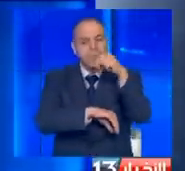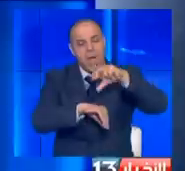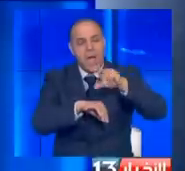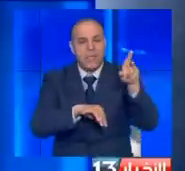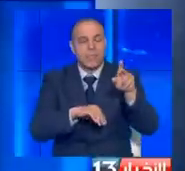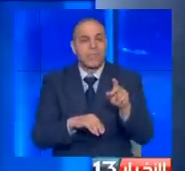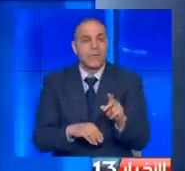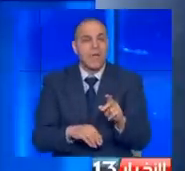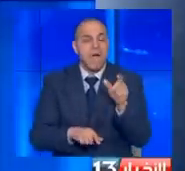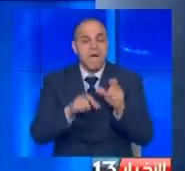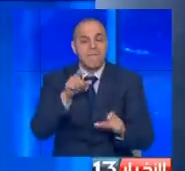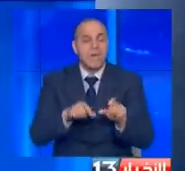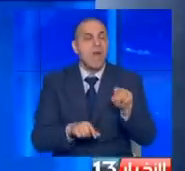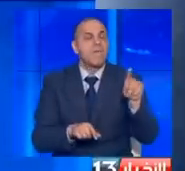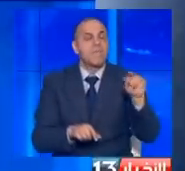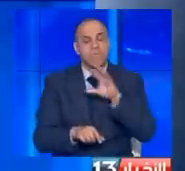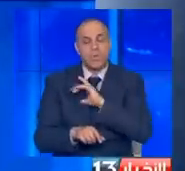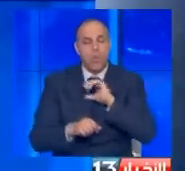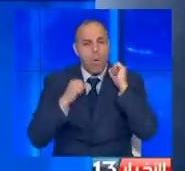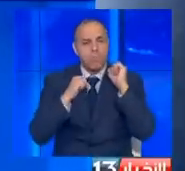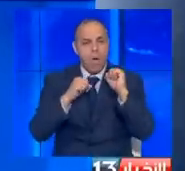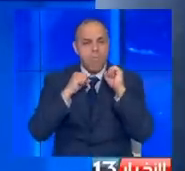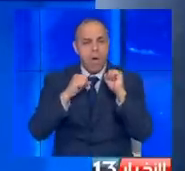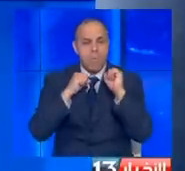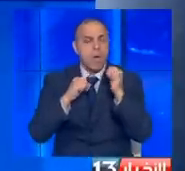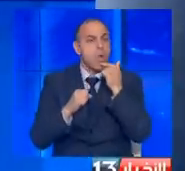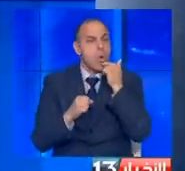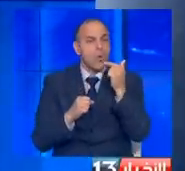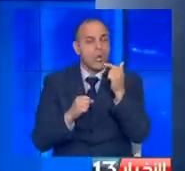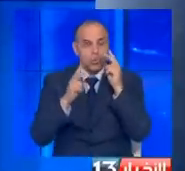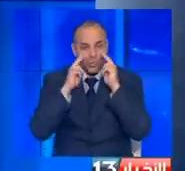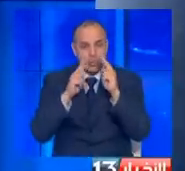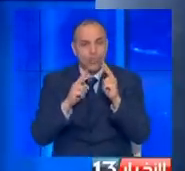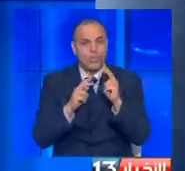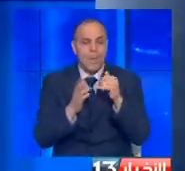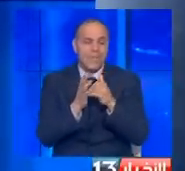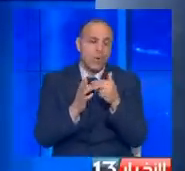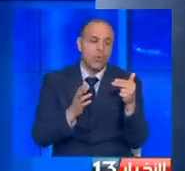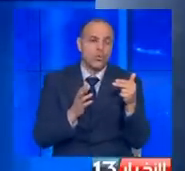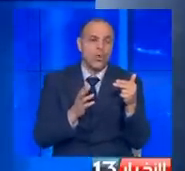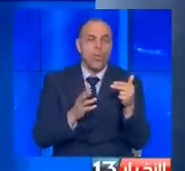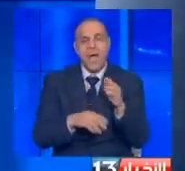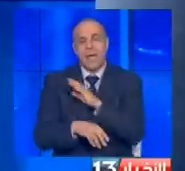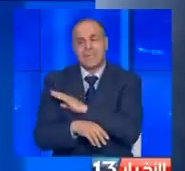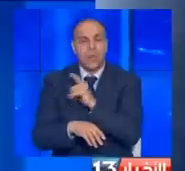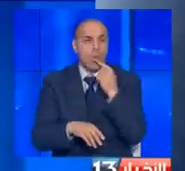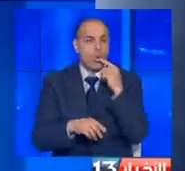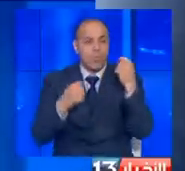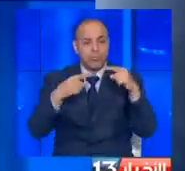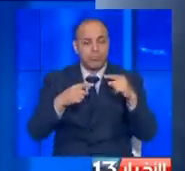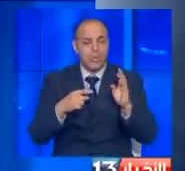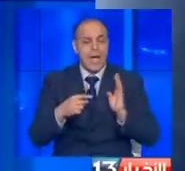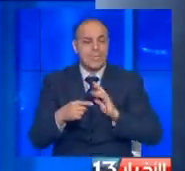الاف الفلسطينيين خرجوا امس في مظاهرات عارمه وشهدت الضفه الغربيه وغزه مواجهات مع قوات